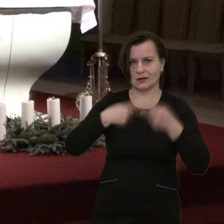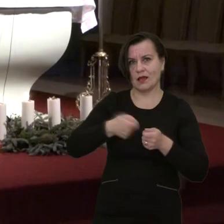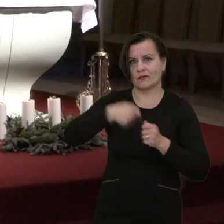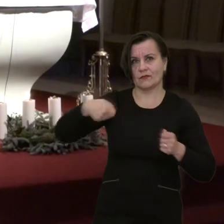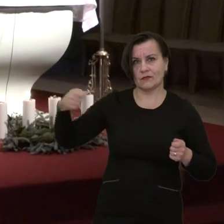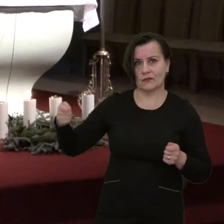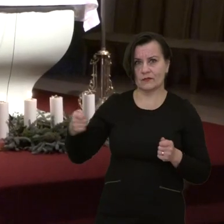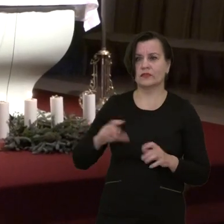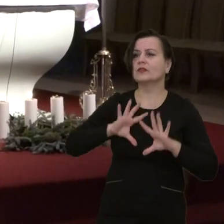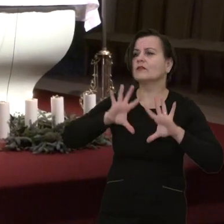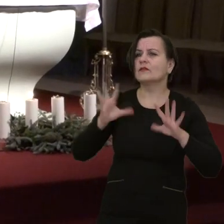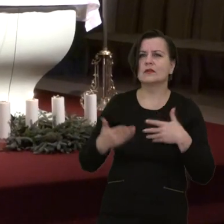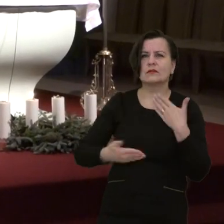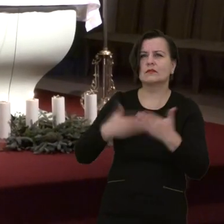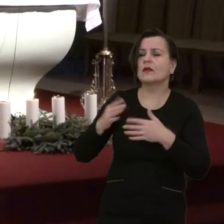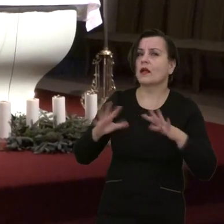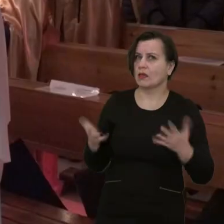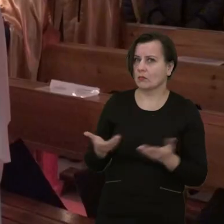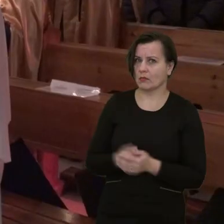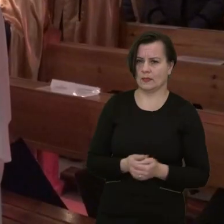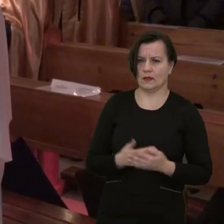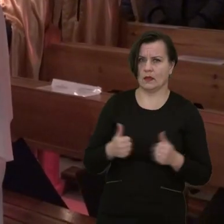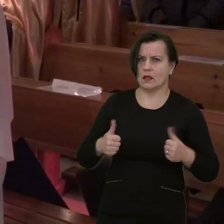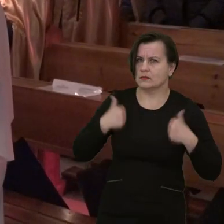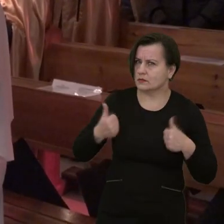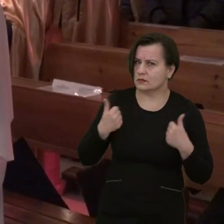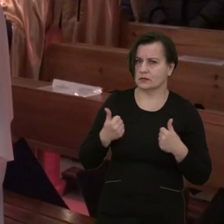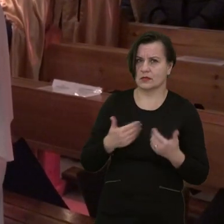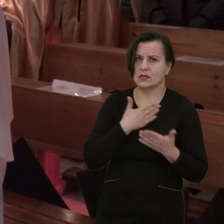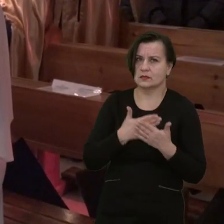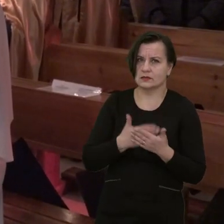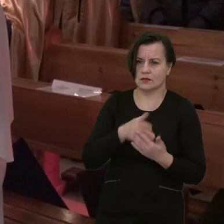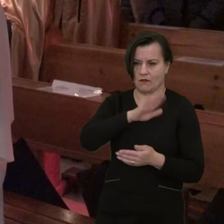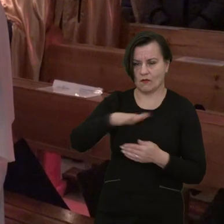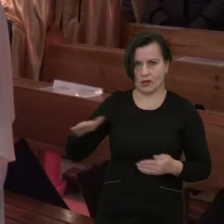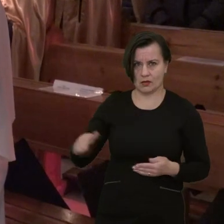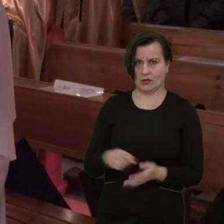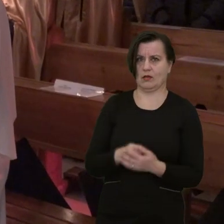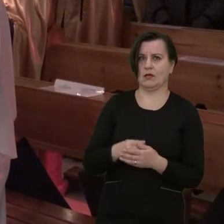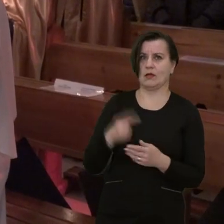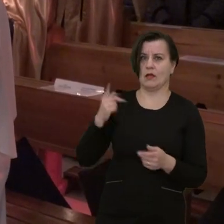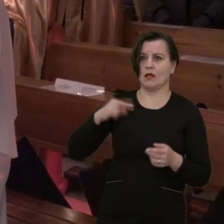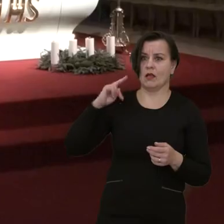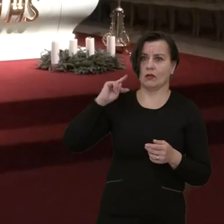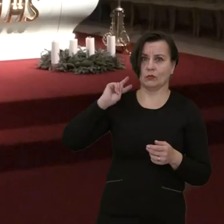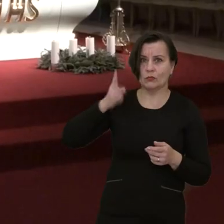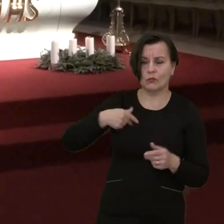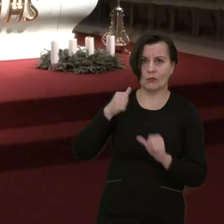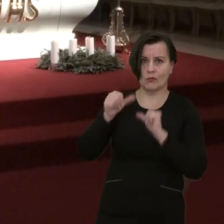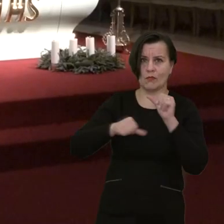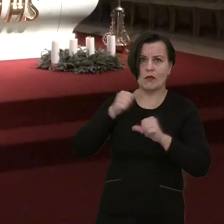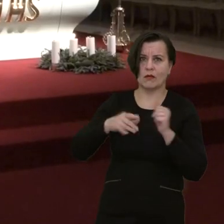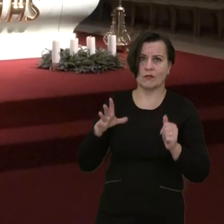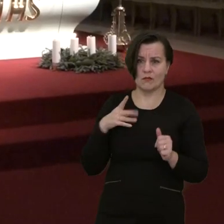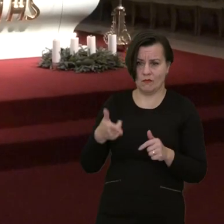vyksta? Visų pirmiausia, iniciatyva kilo iš pačių vaikų, todėl kad eilė metų tai buvo daryta, jie prisimena